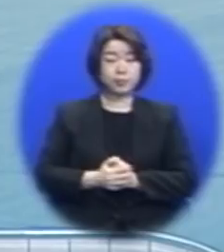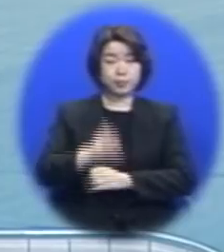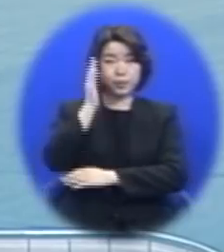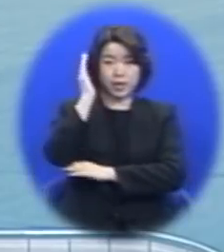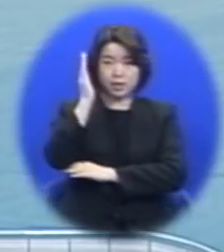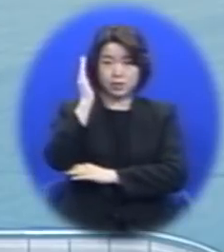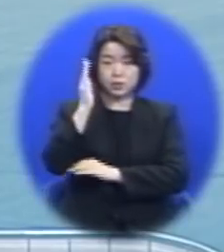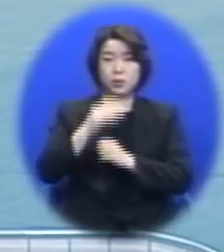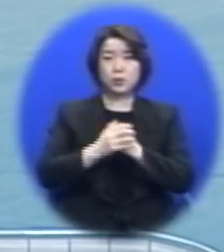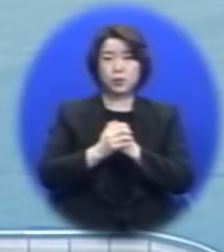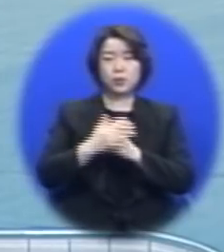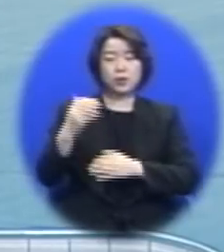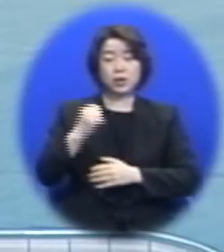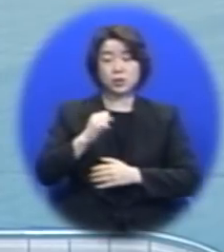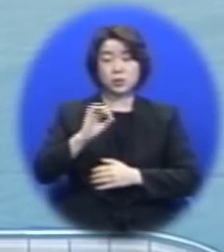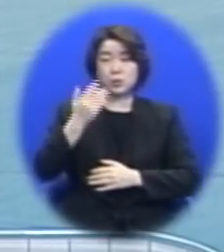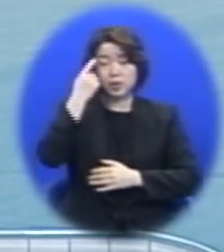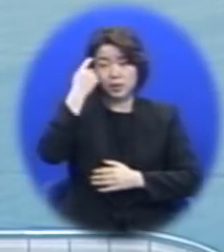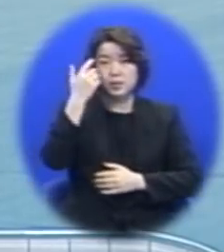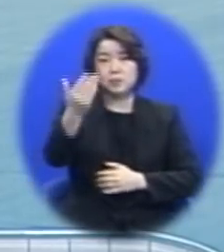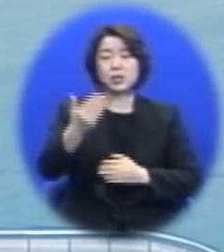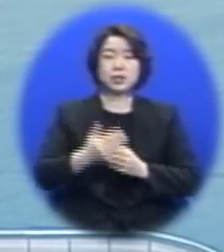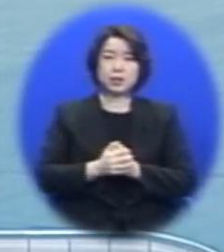설교 가지고 되겠습니까?